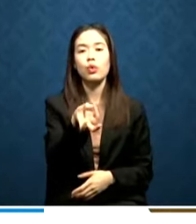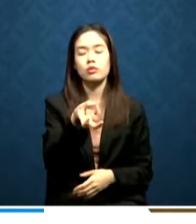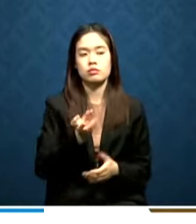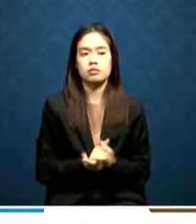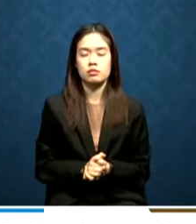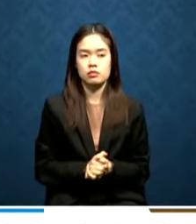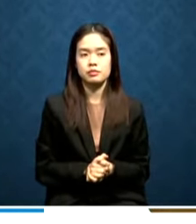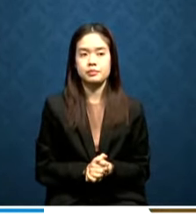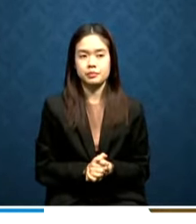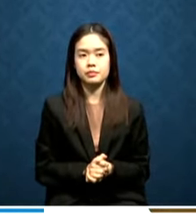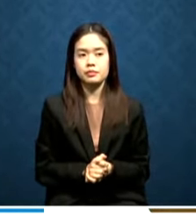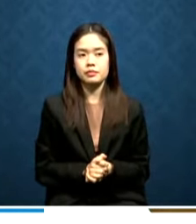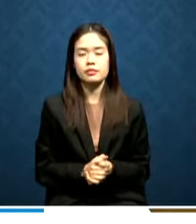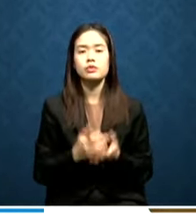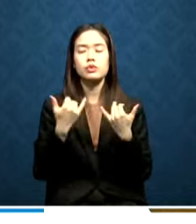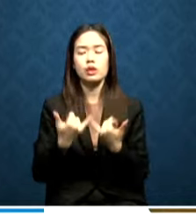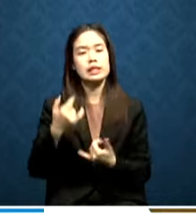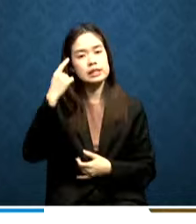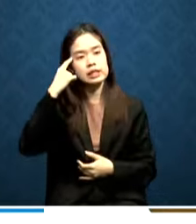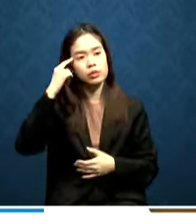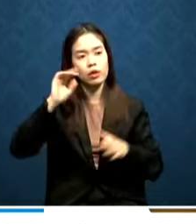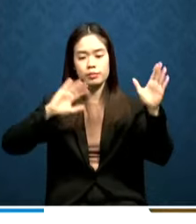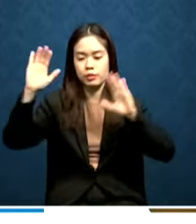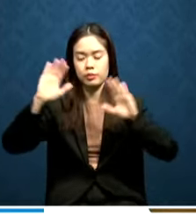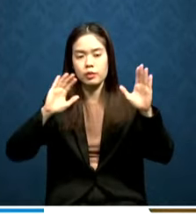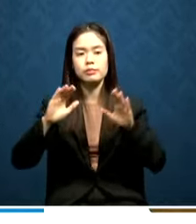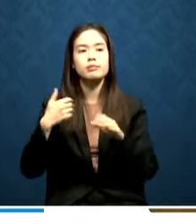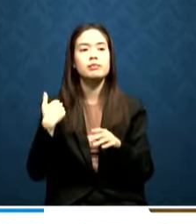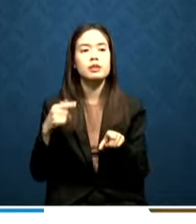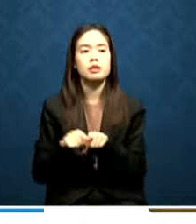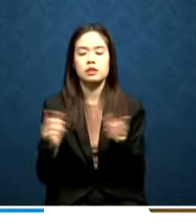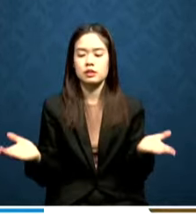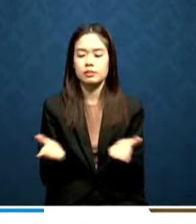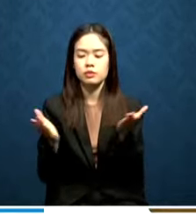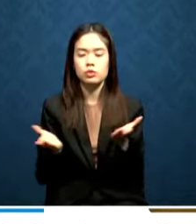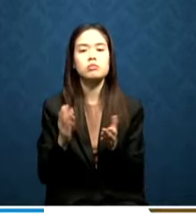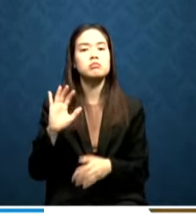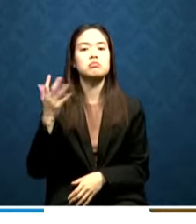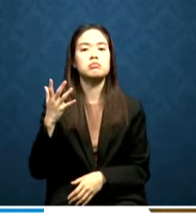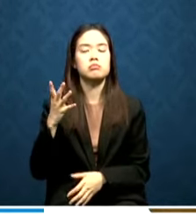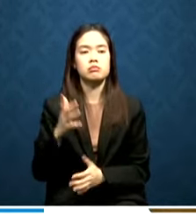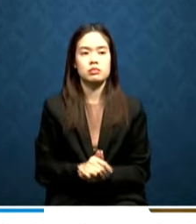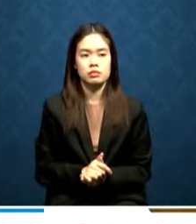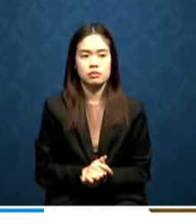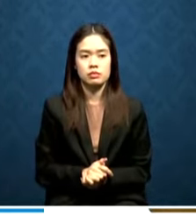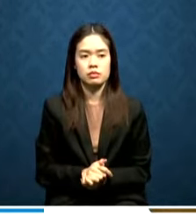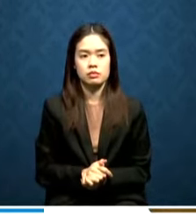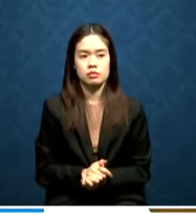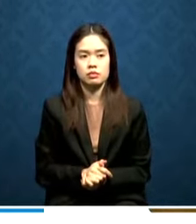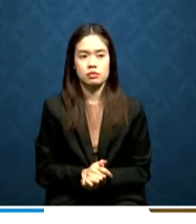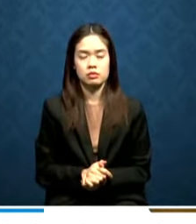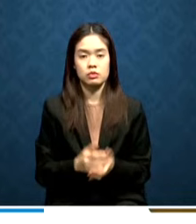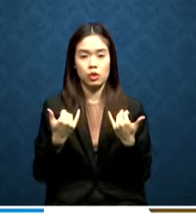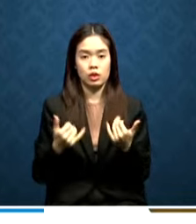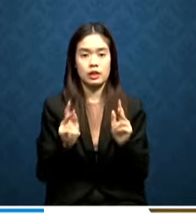ดังนั้นเนี่ยไอ้โหวตแมตเตอร์ที่จะเกิดขึ้นเนี่ยมันไม่มีตัวเร่งหัวคะแนนมีไหมไม่มีเพราะฉะนั้นเนี่ยทาง